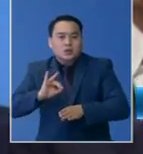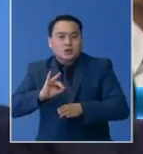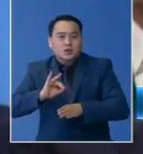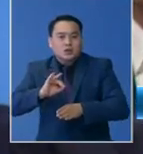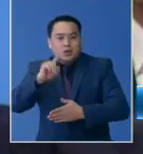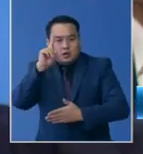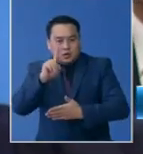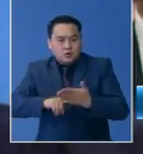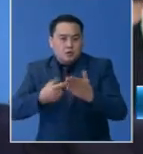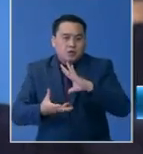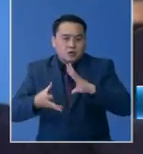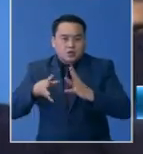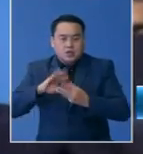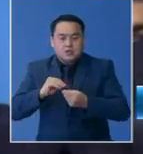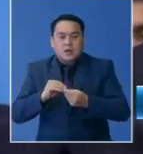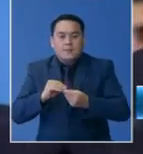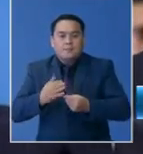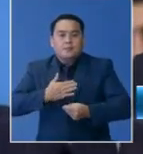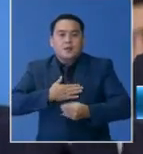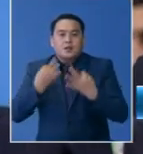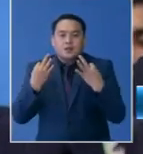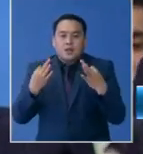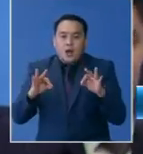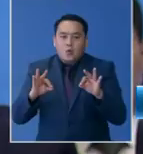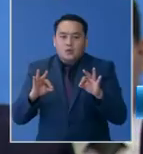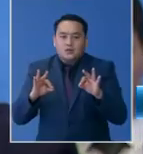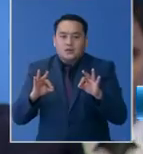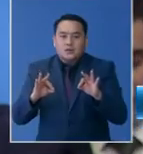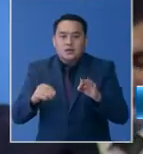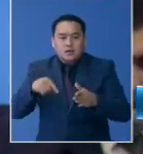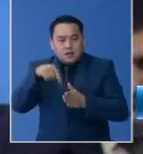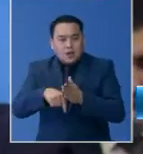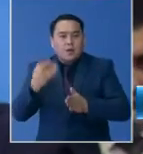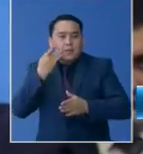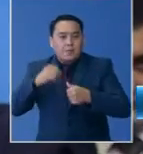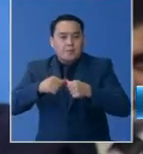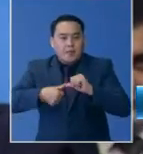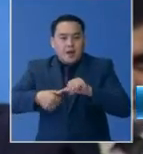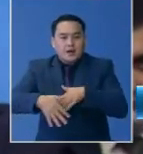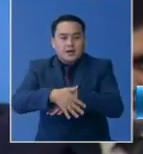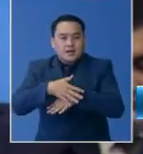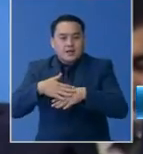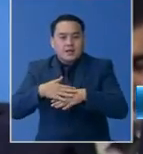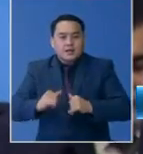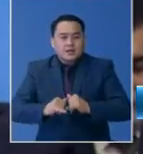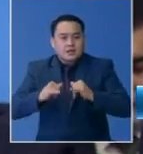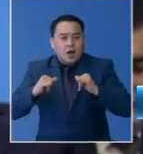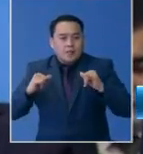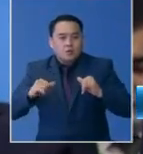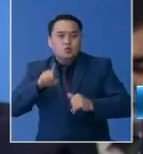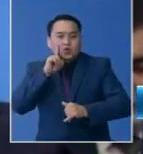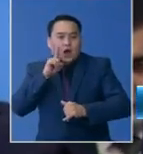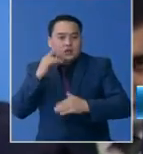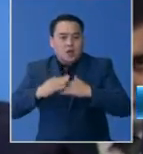мәуелі жемісі. Ендеше тәуелсіздікті тереңдетіп, мәңгілік елдің тұғырын бекіту